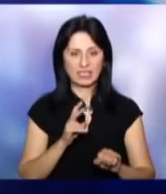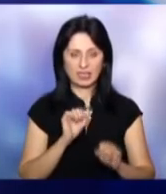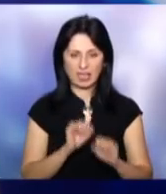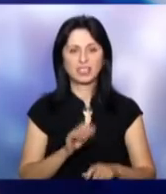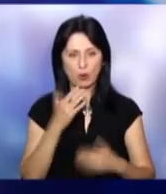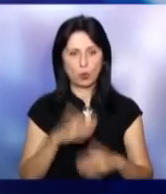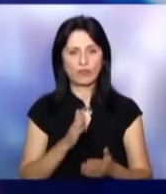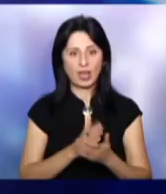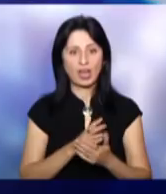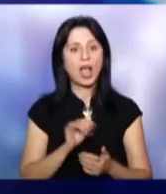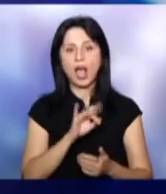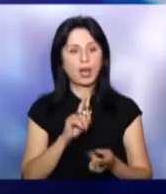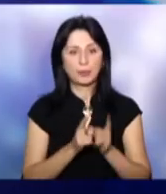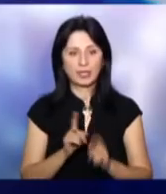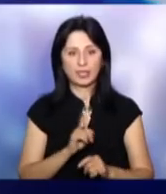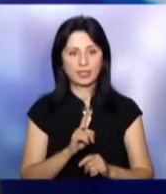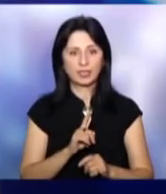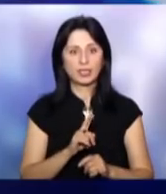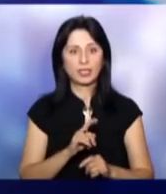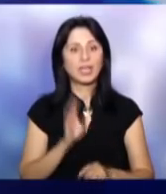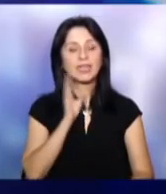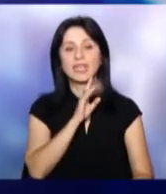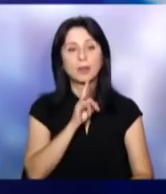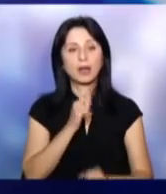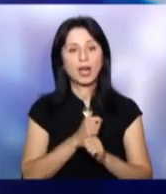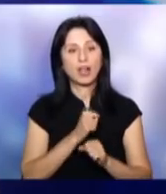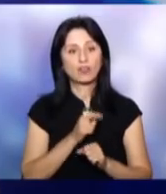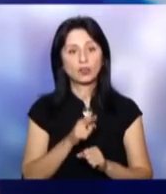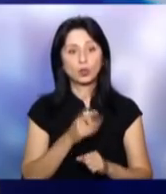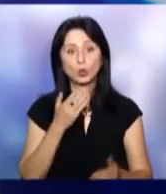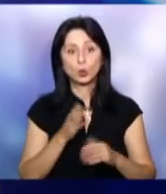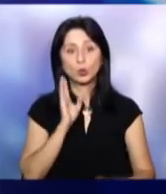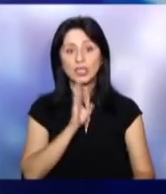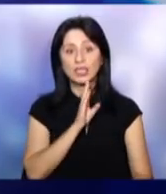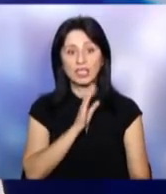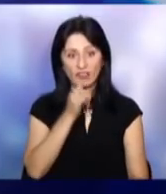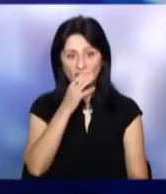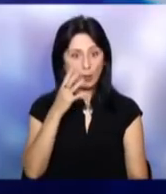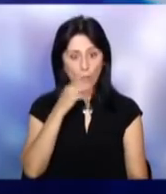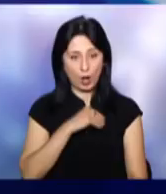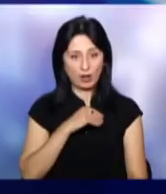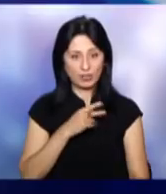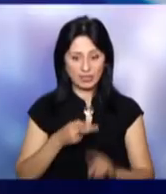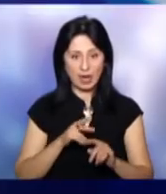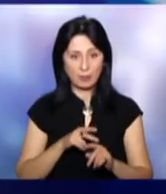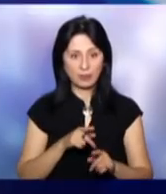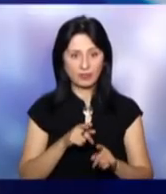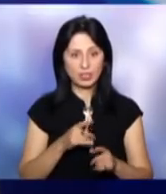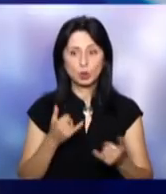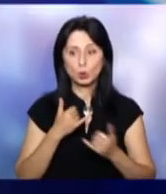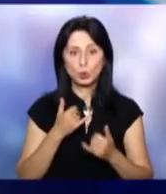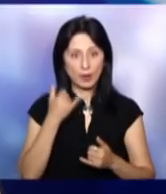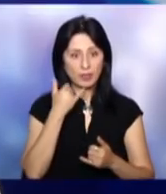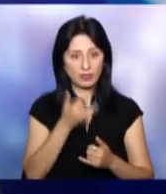პირიქით. და რა შეეხება დედამ რა უნდა ქნას ამ დროს? თუ კი დედა ვერ მოახერხებს, რადგან ამ საყვარელმა სტუმარმა